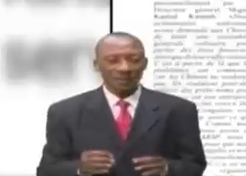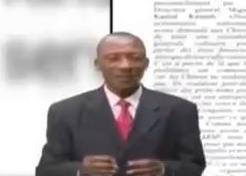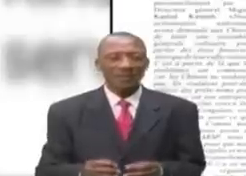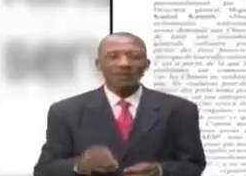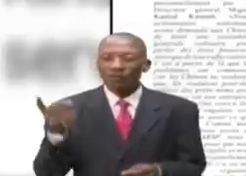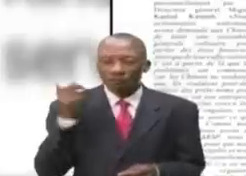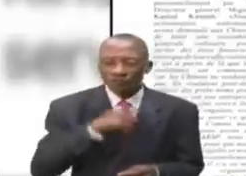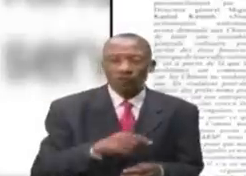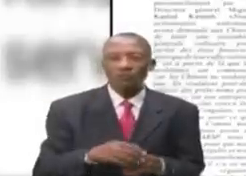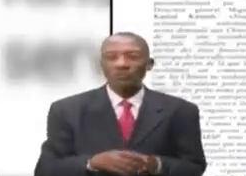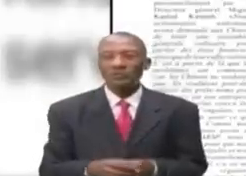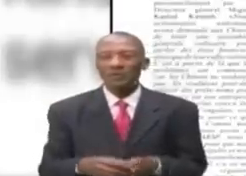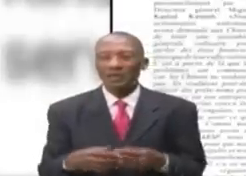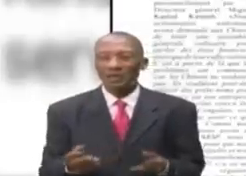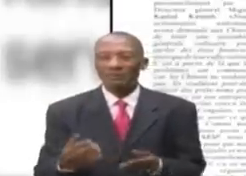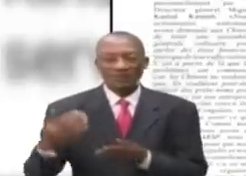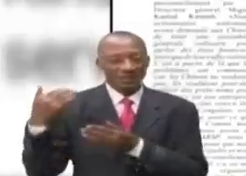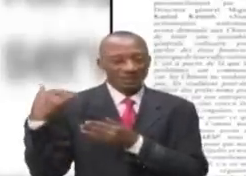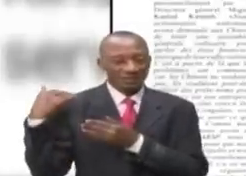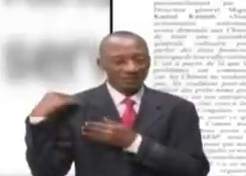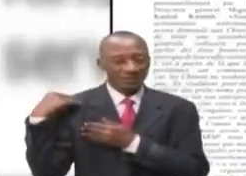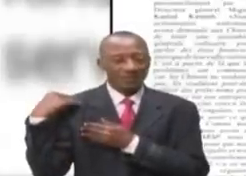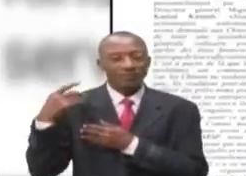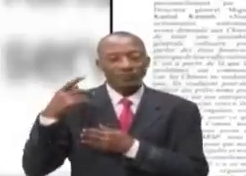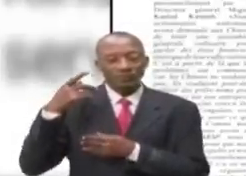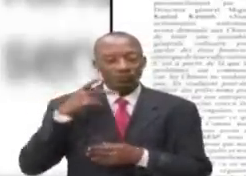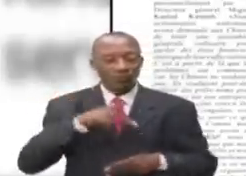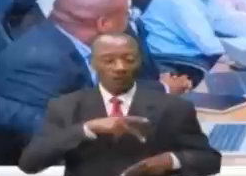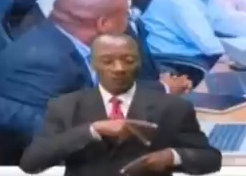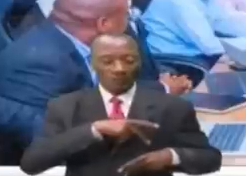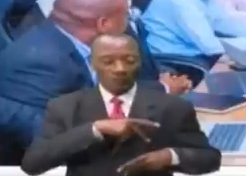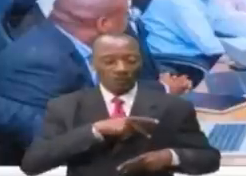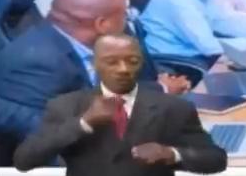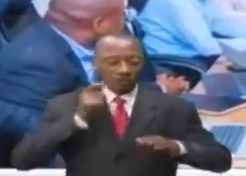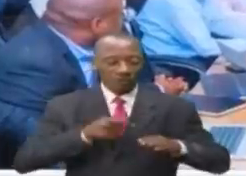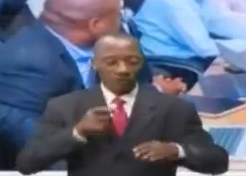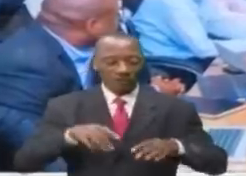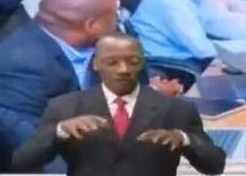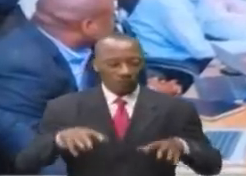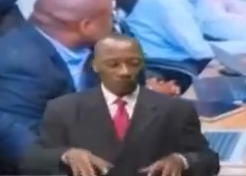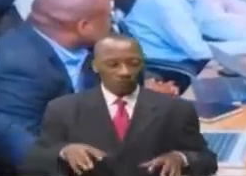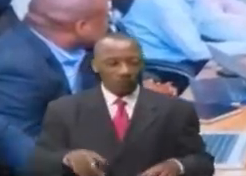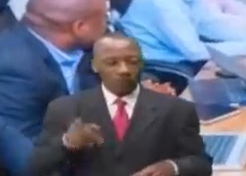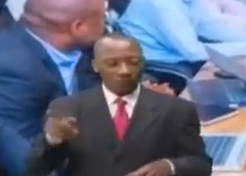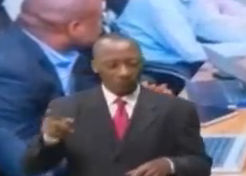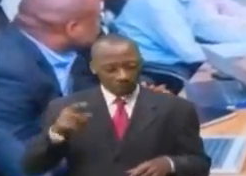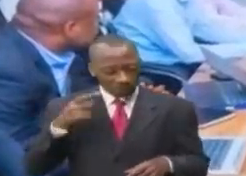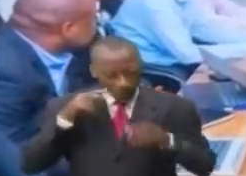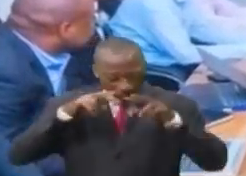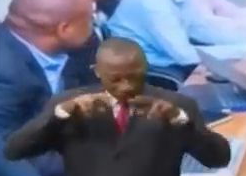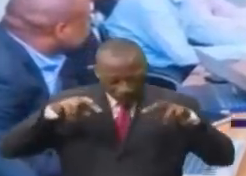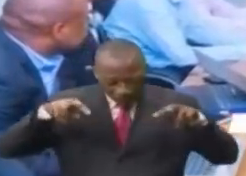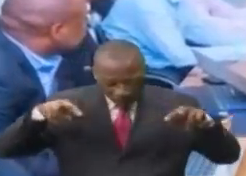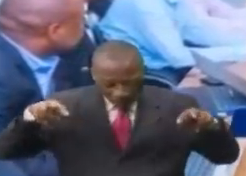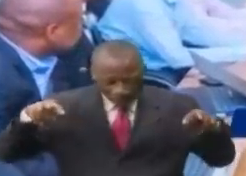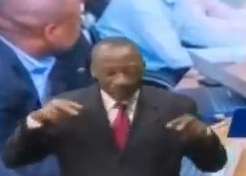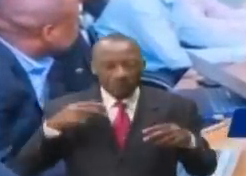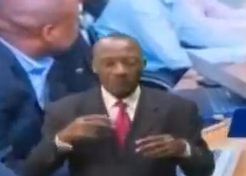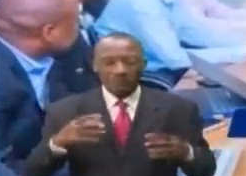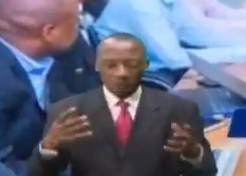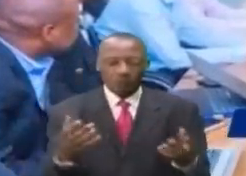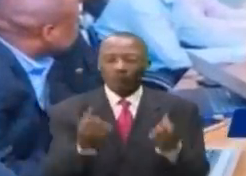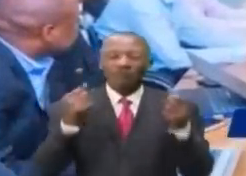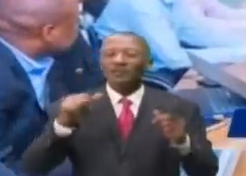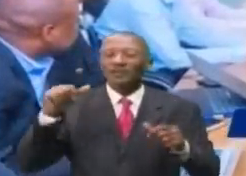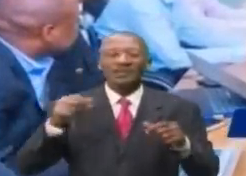les officiers de police judiciaire de l'ARSP, suivies des séances de travail présidées personnellement par le